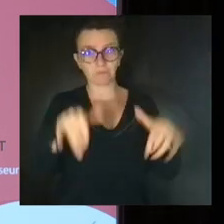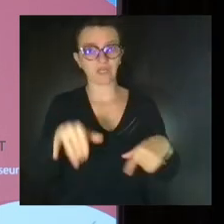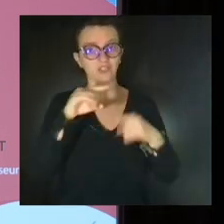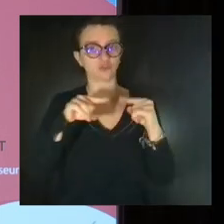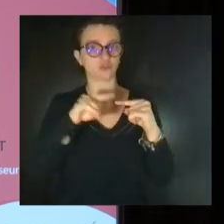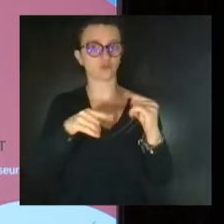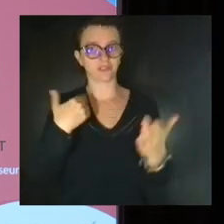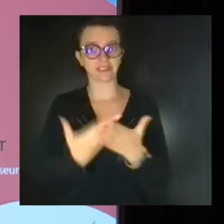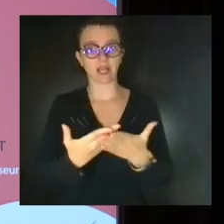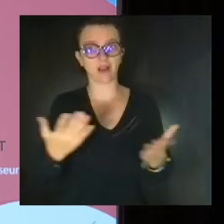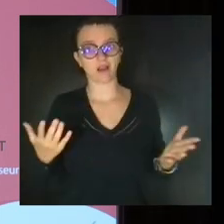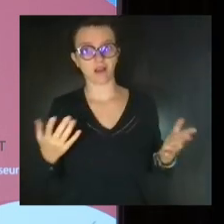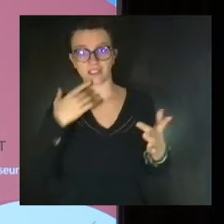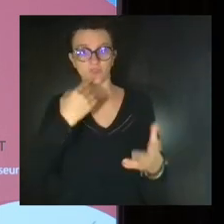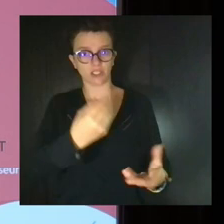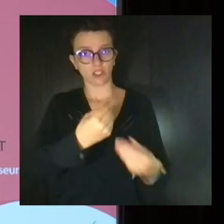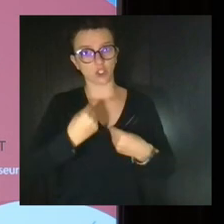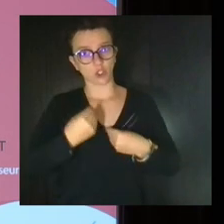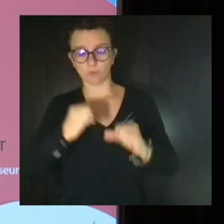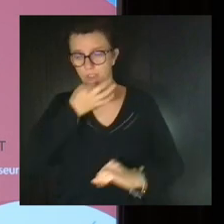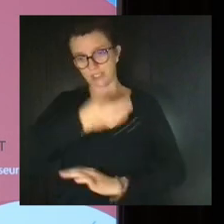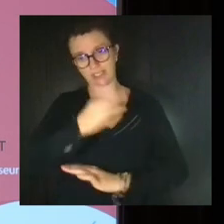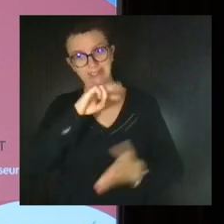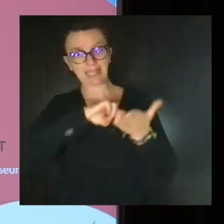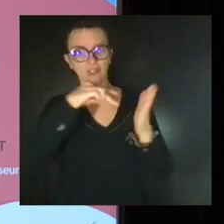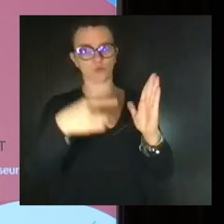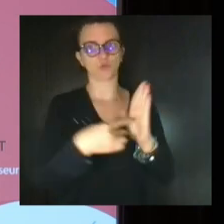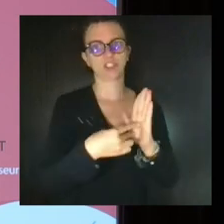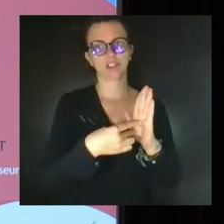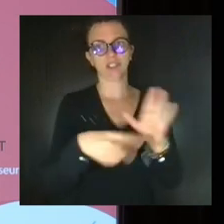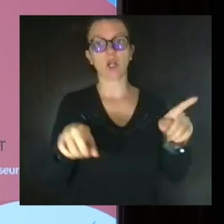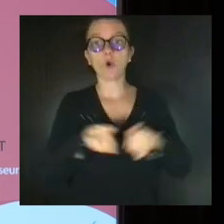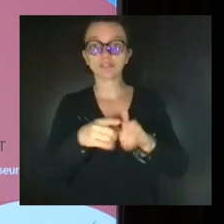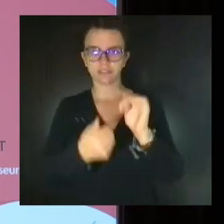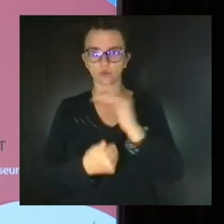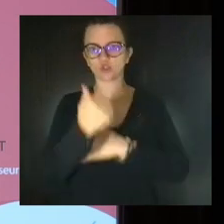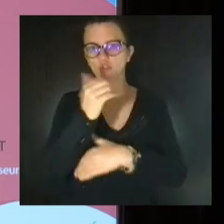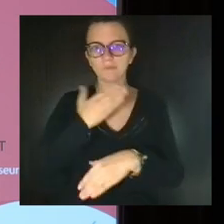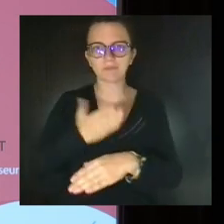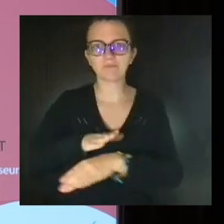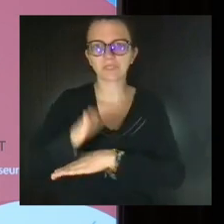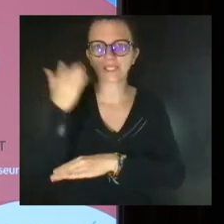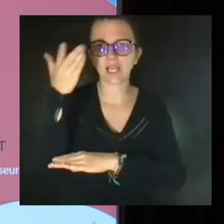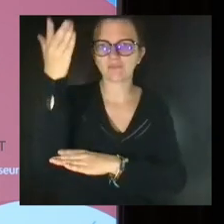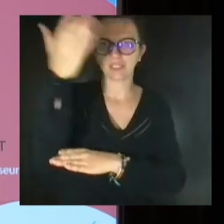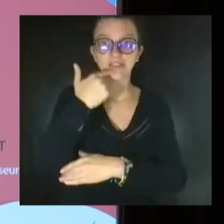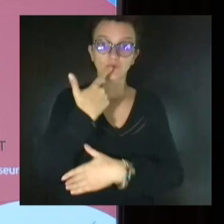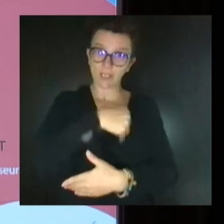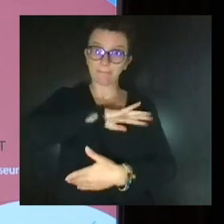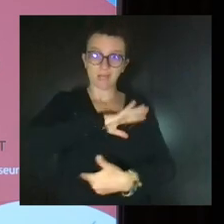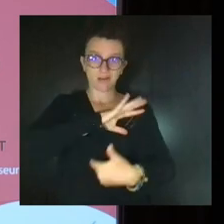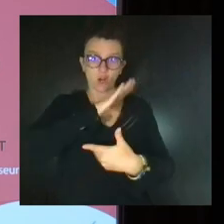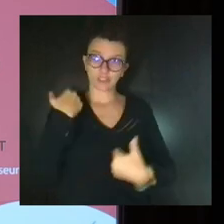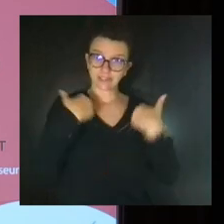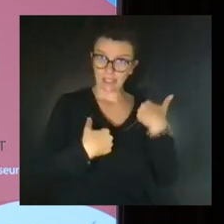nous permettent de dire que la technologie et l'autonomie de demain, si elle passe par le handicap, va nous permettre de faire progresser la société